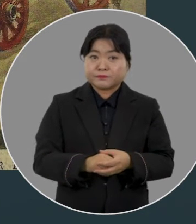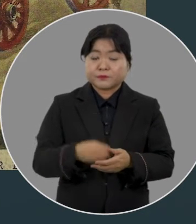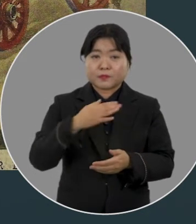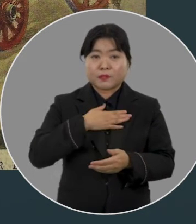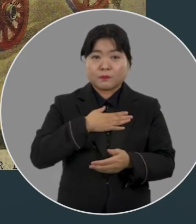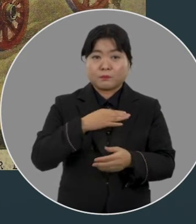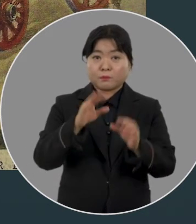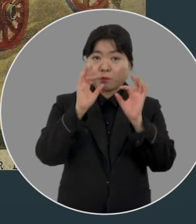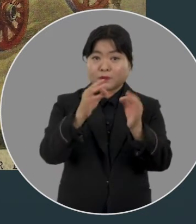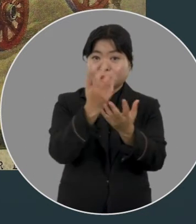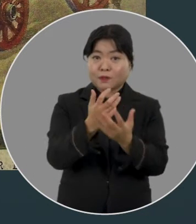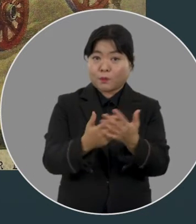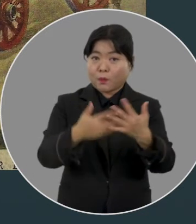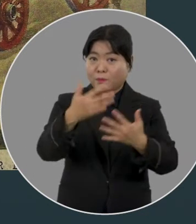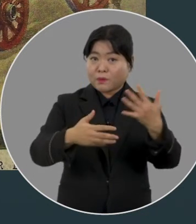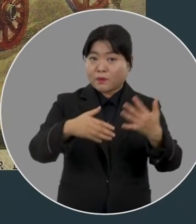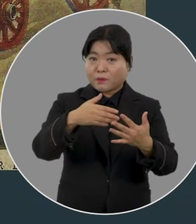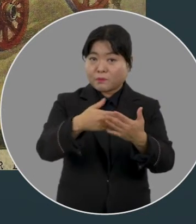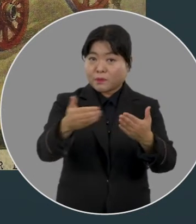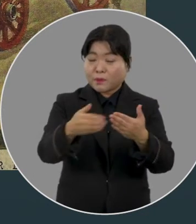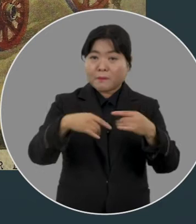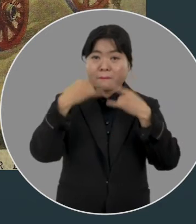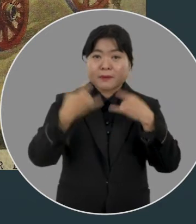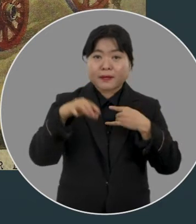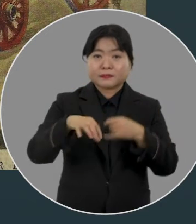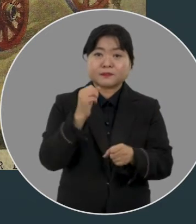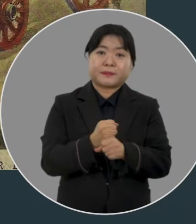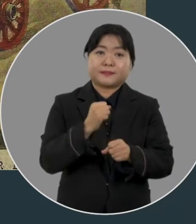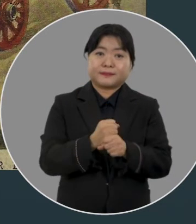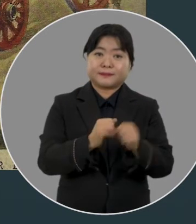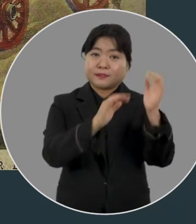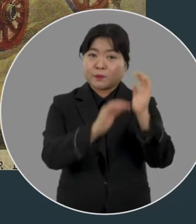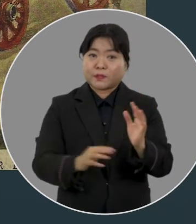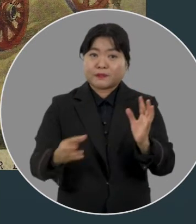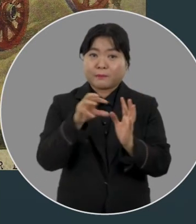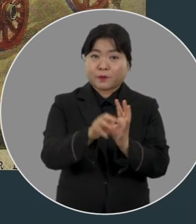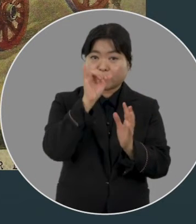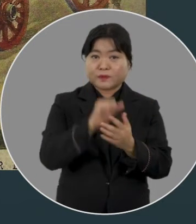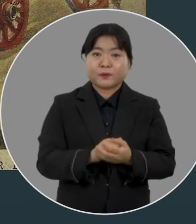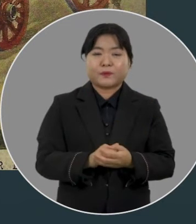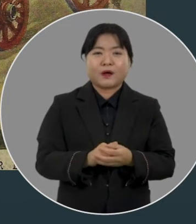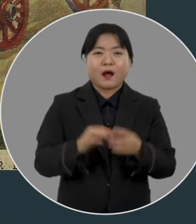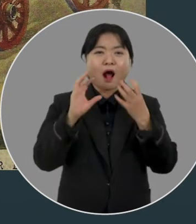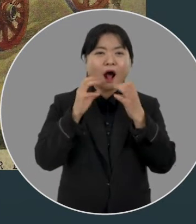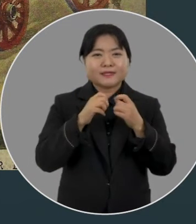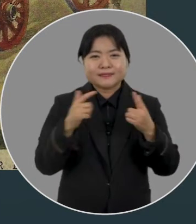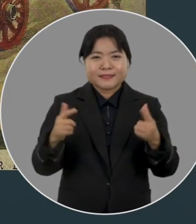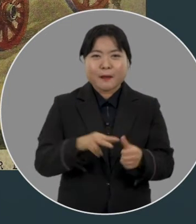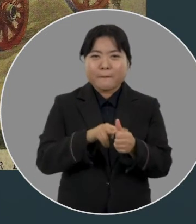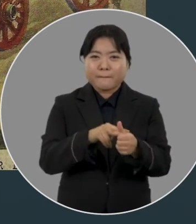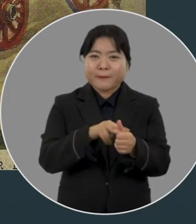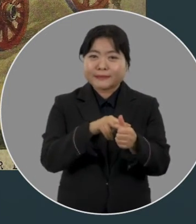제가 보는 자료 화면에는 포스터에는 프랑스에서 만들어진 그 내용이 담겨 있는데